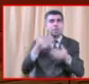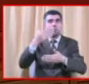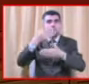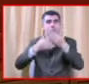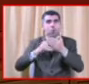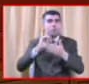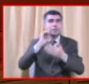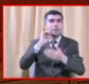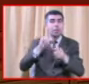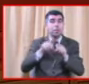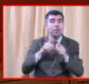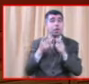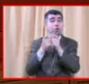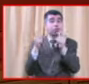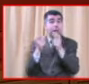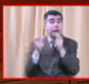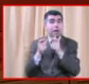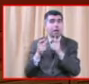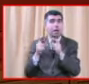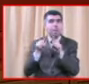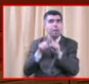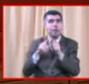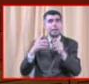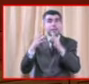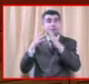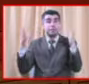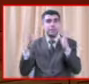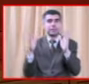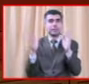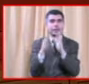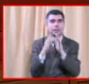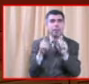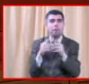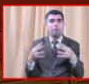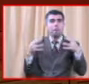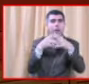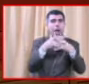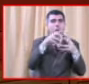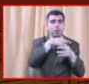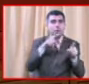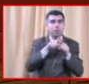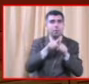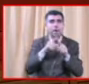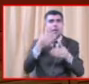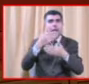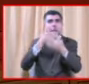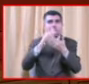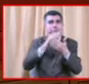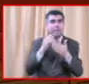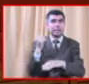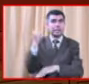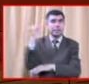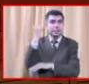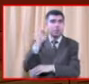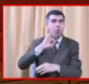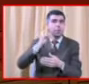عندما هاد الشركات الفرعيه ديال كبريات الشركات ديال الاسمنت ولات كدير الاسمنت القابل للاستعمال لو بيتون